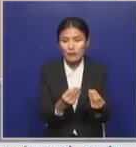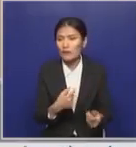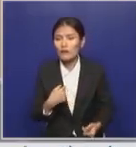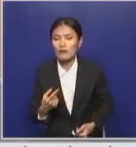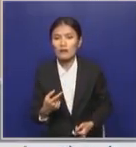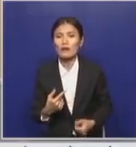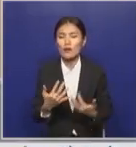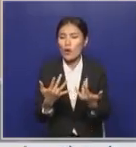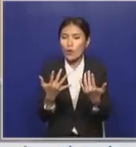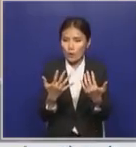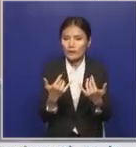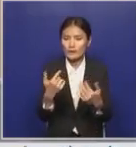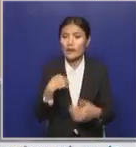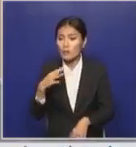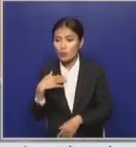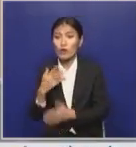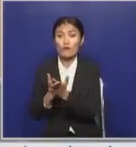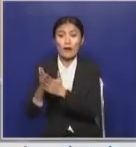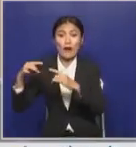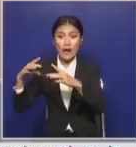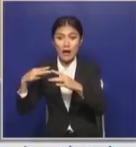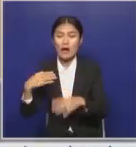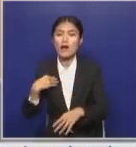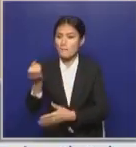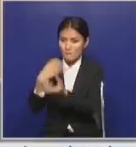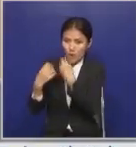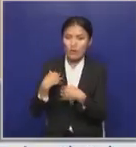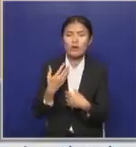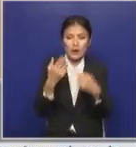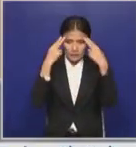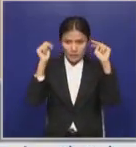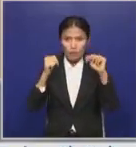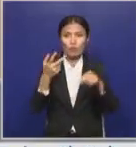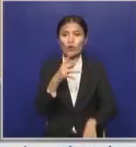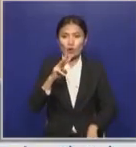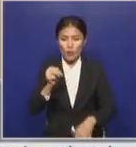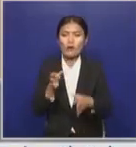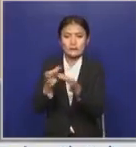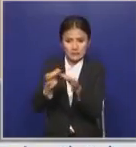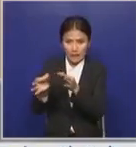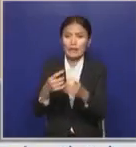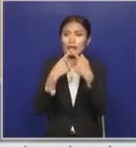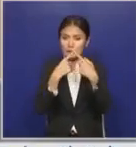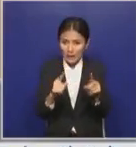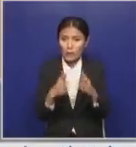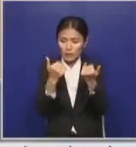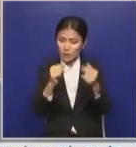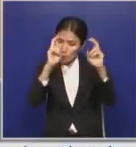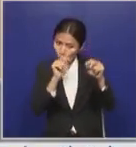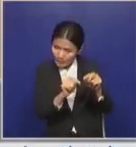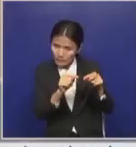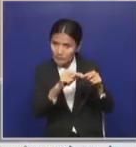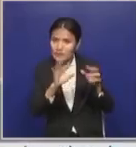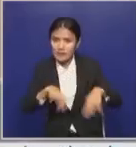มาครับแต่ว่าสำหรับเรื่องสามัญในข้อ 2ที่เป็นญัตตินั้นขอให้อยู่ในภาคคำในนี้เท่านั้นพบ